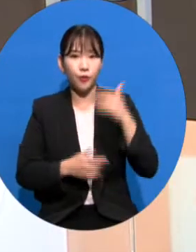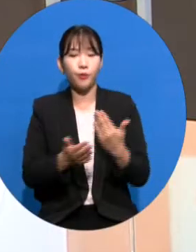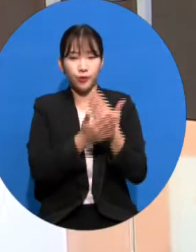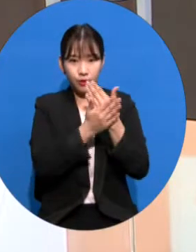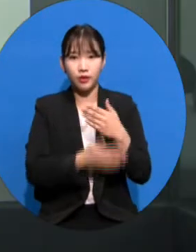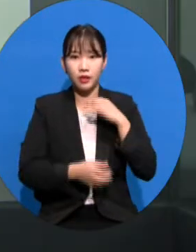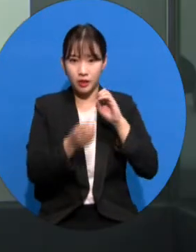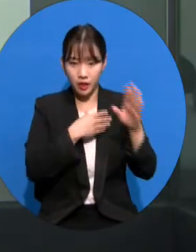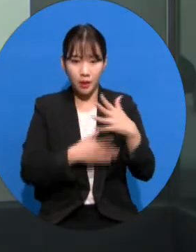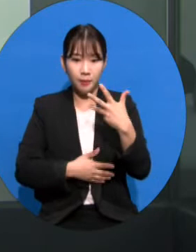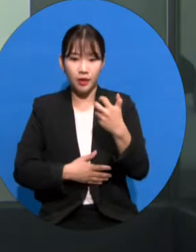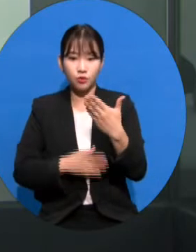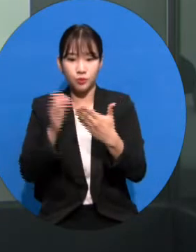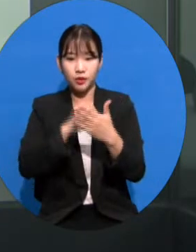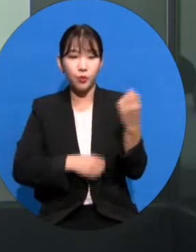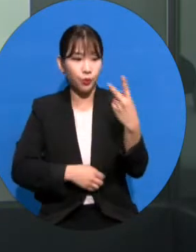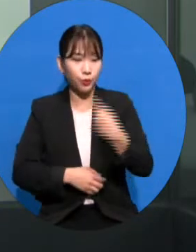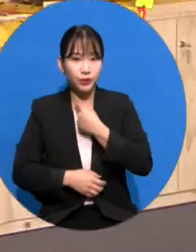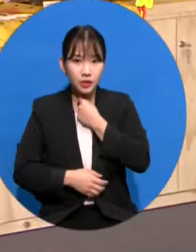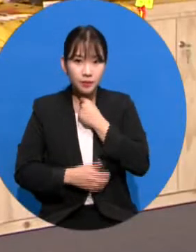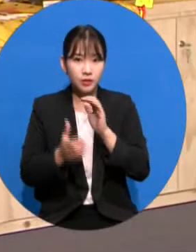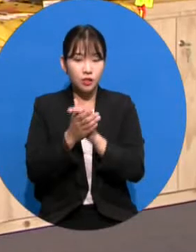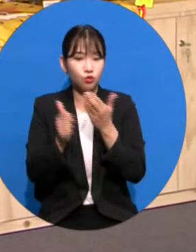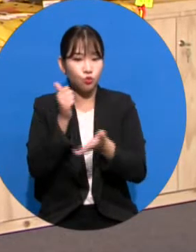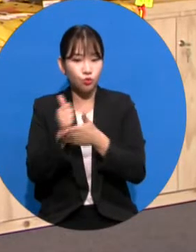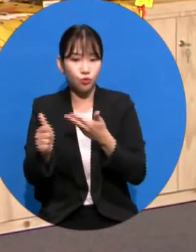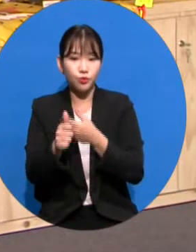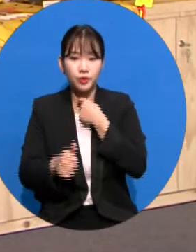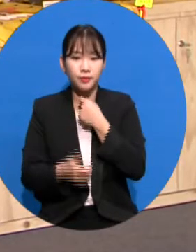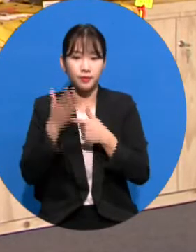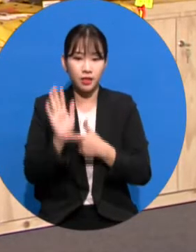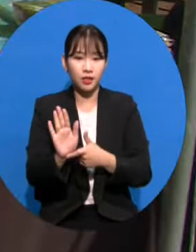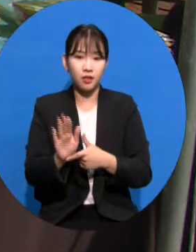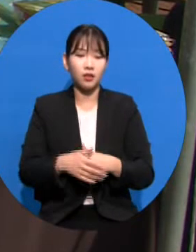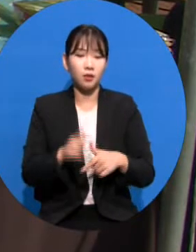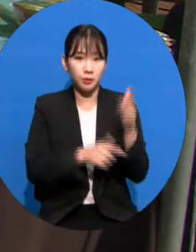답했고 89%는 재방문과 지인 추천 의사를 표시했습니다.